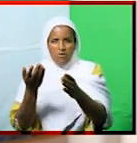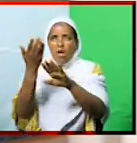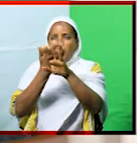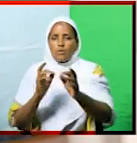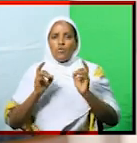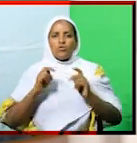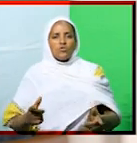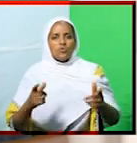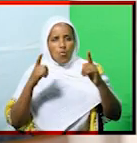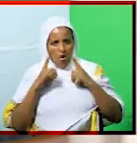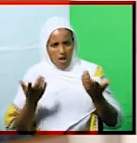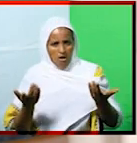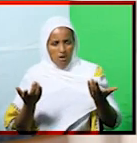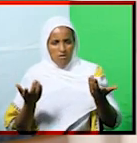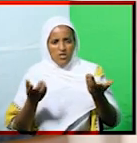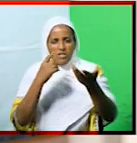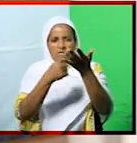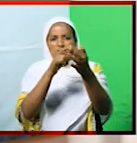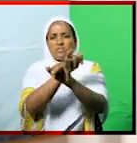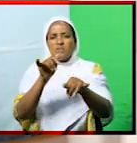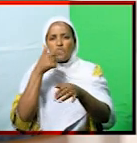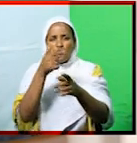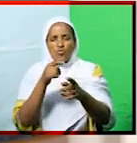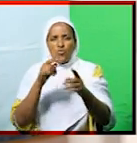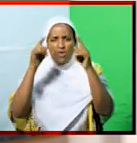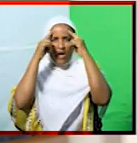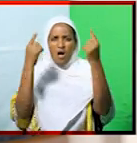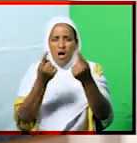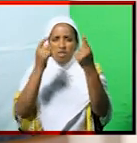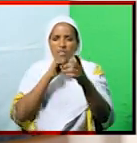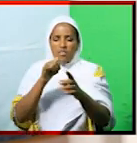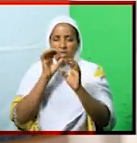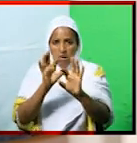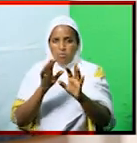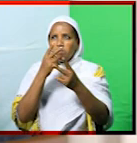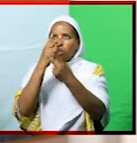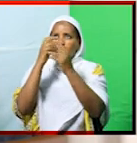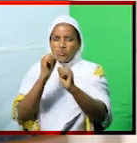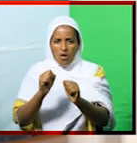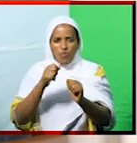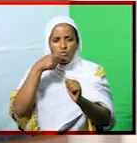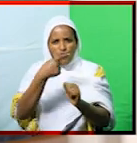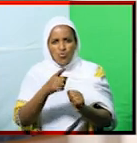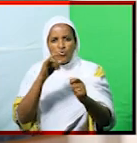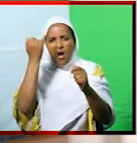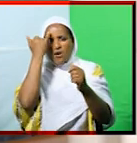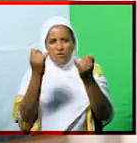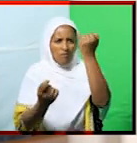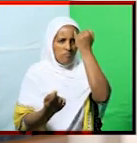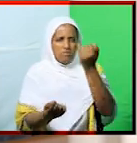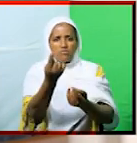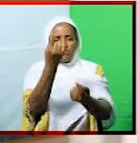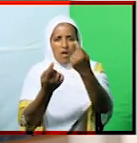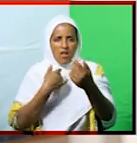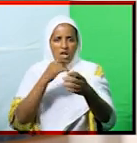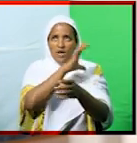ምንም መካከለኝነትን የሚያመለክት ማለት አሁን ሰዎቹ በሚወስዱበት ሰዎቹ እየነገዱበት ባለው ባለመረዳት